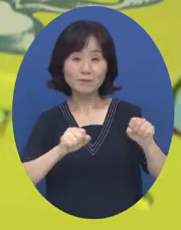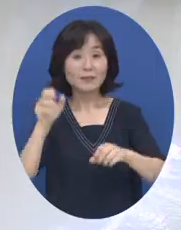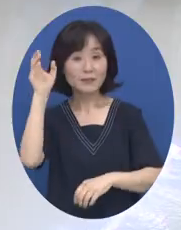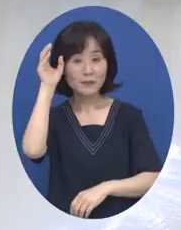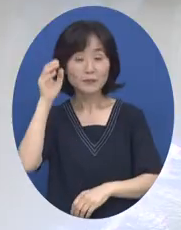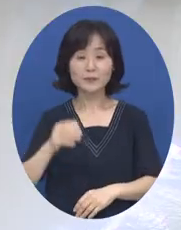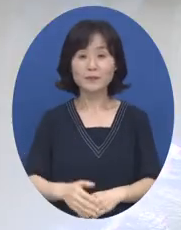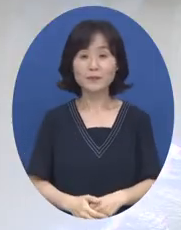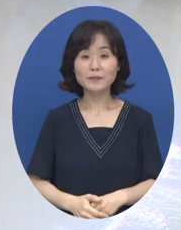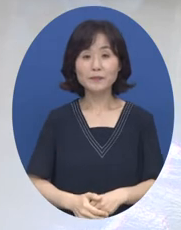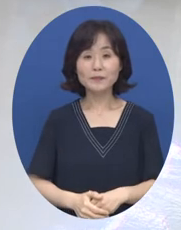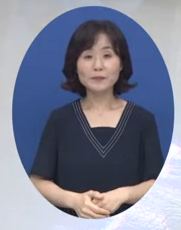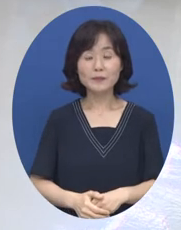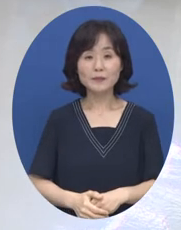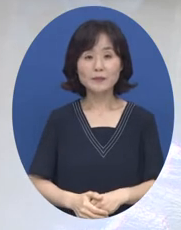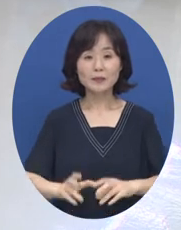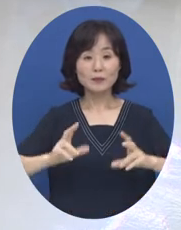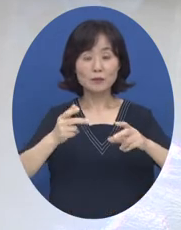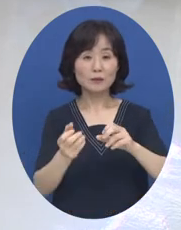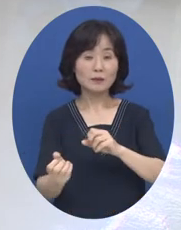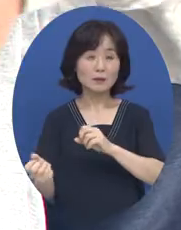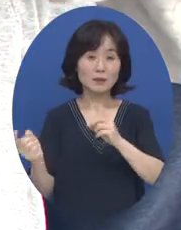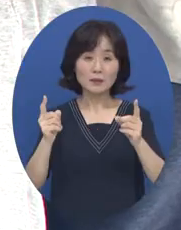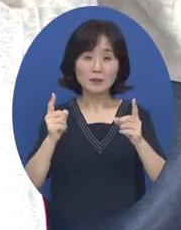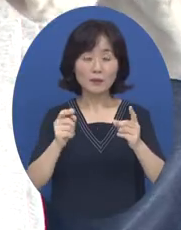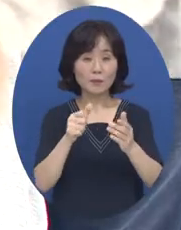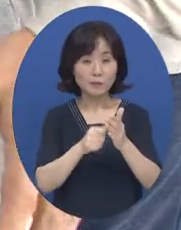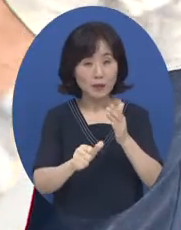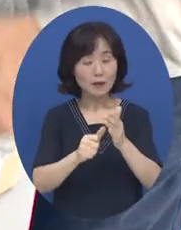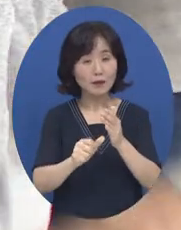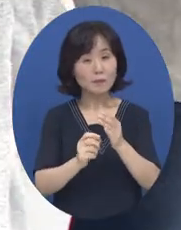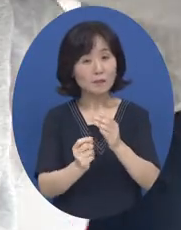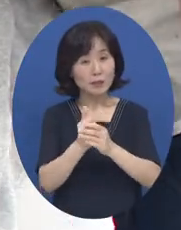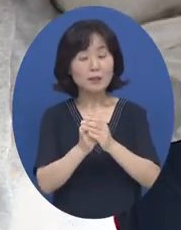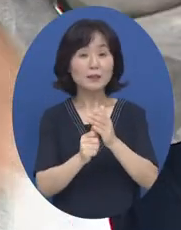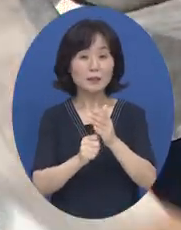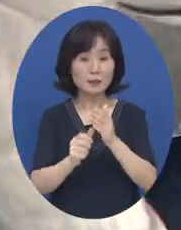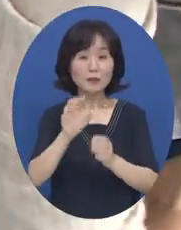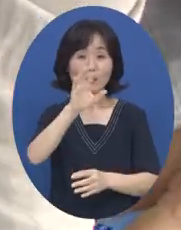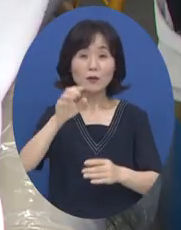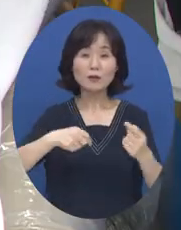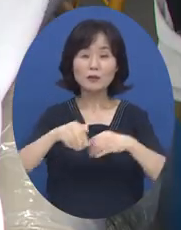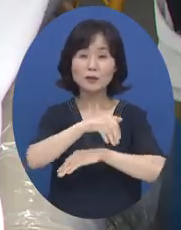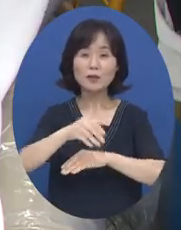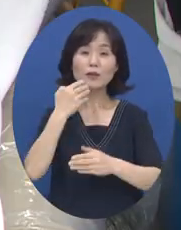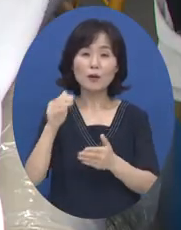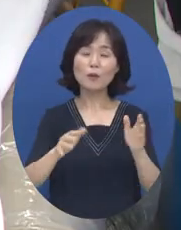기대합니다. 지구를 살리는 이색 자원순환 정책들이 경기도